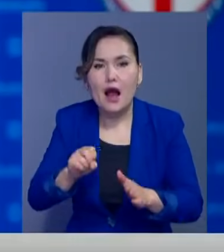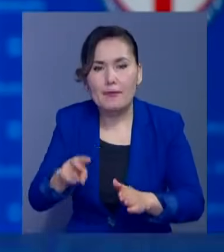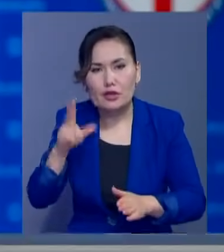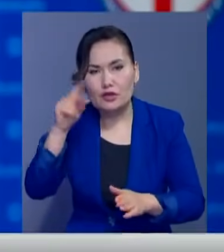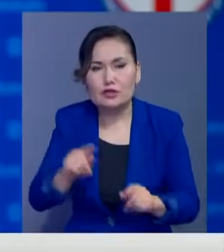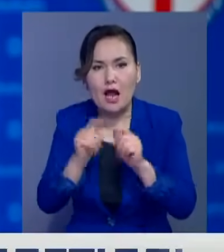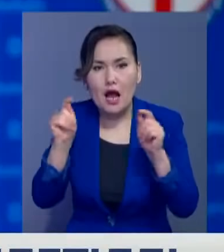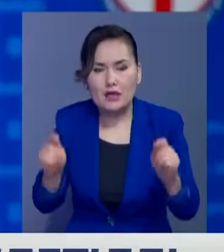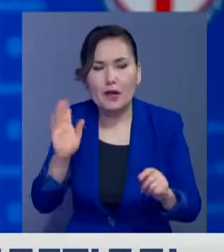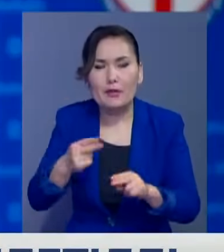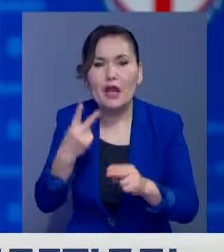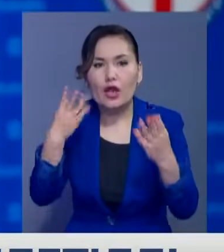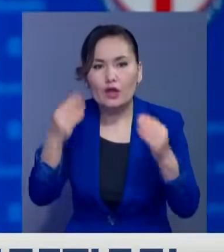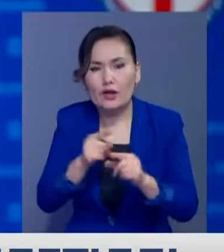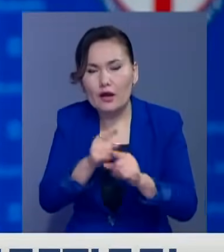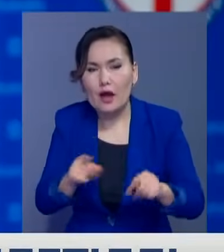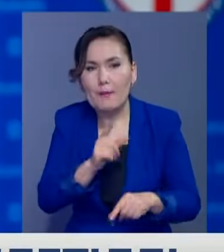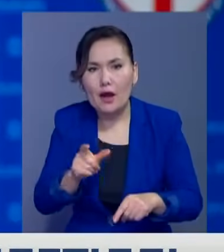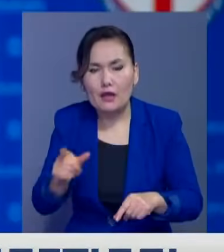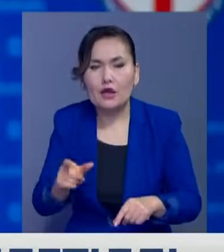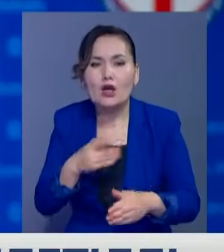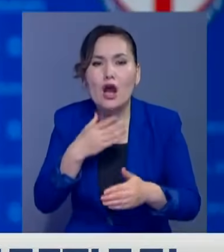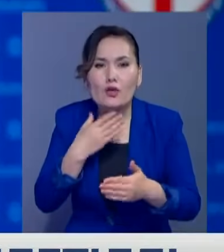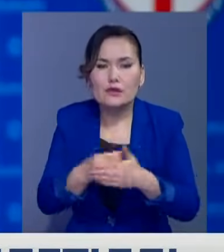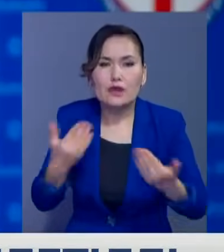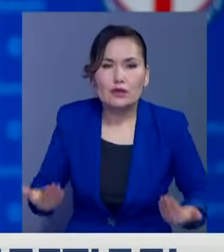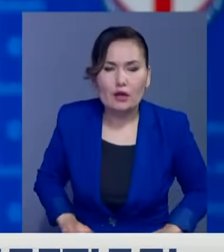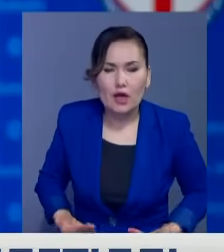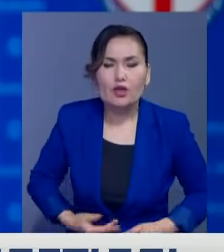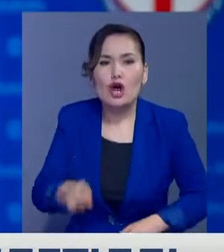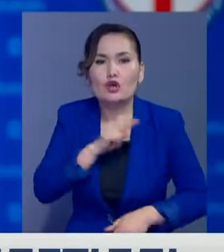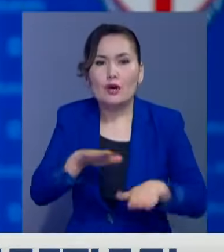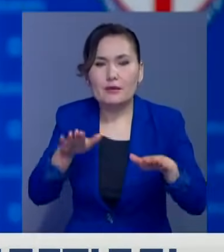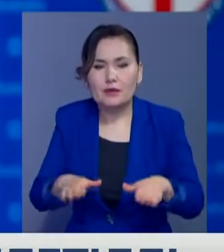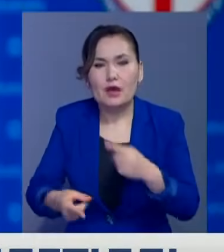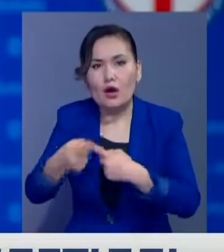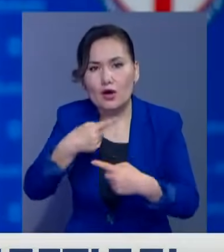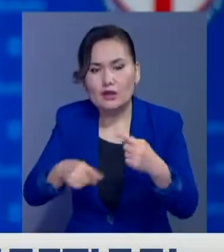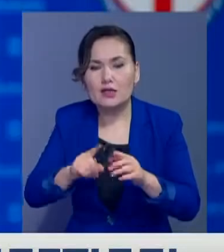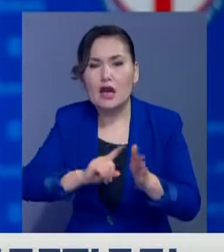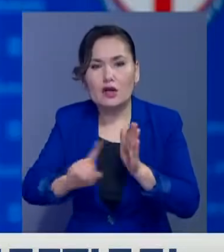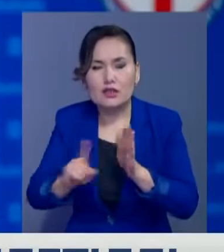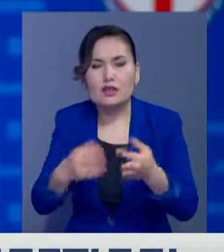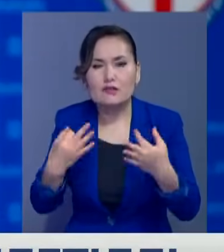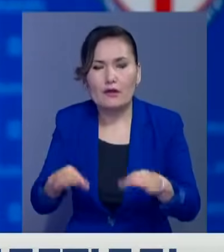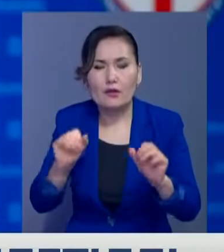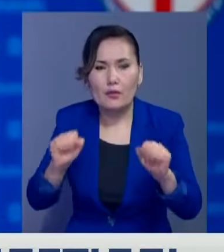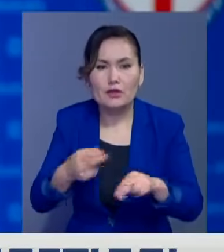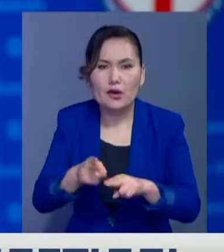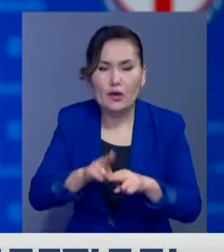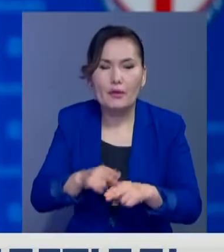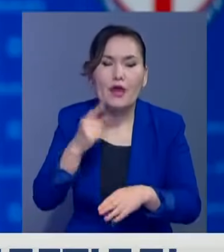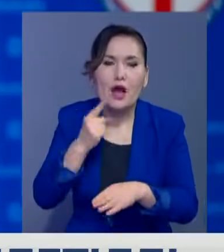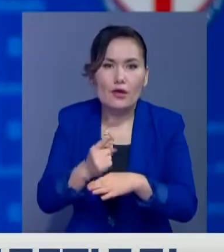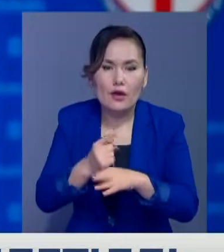болады. Осы екі күнде азаматтарымыз өздері тұратын немесе жұмыс істейтін орындарына орала алады. Ал коменданттық сағат секілді өзге